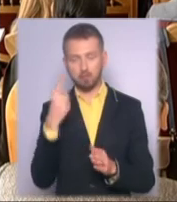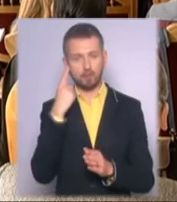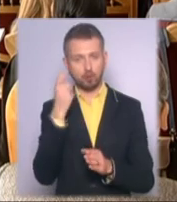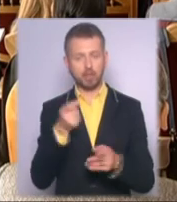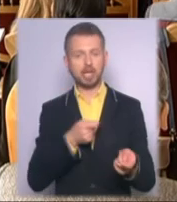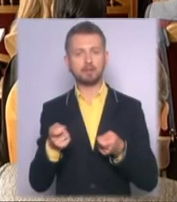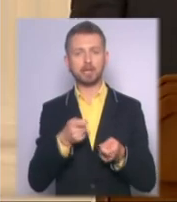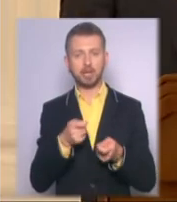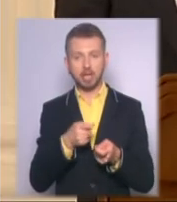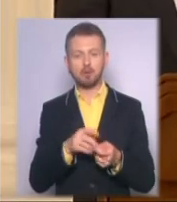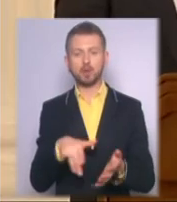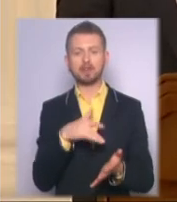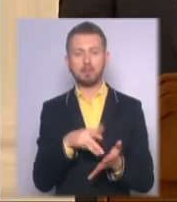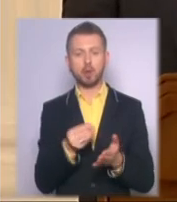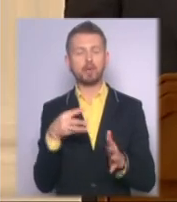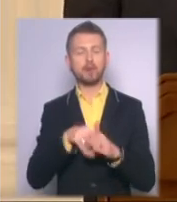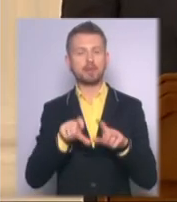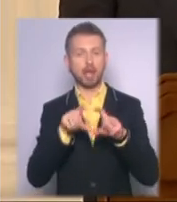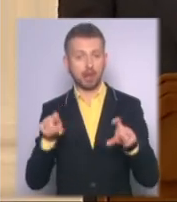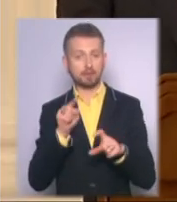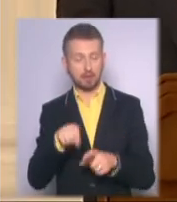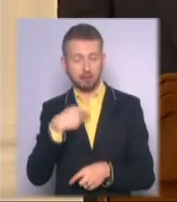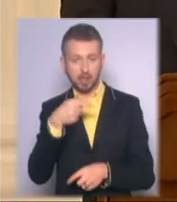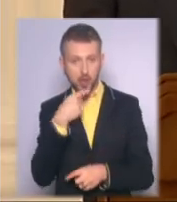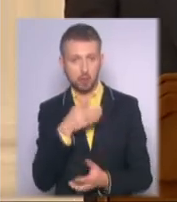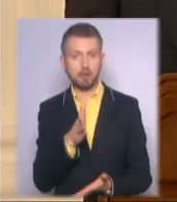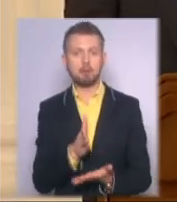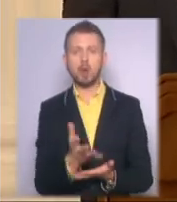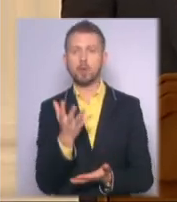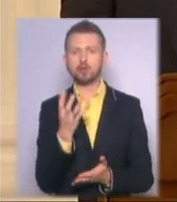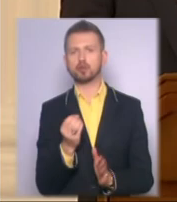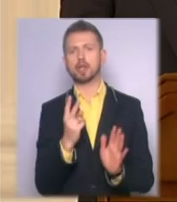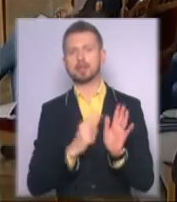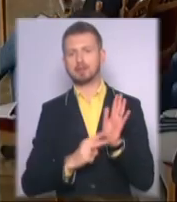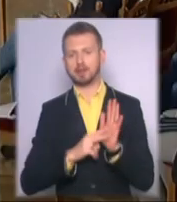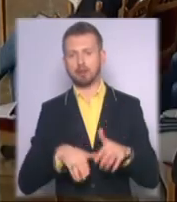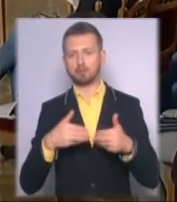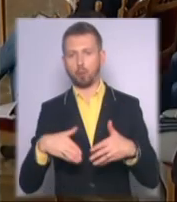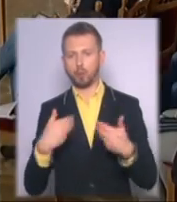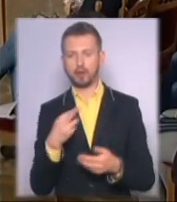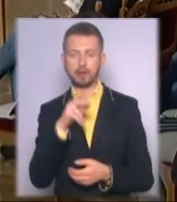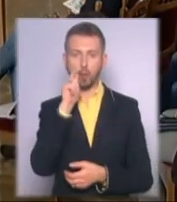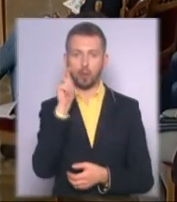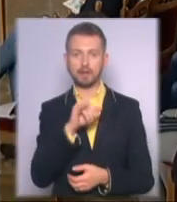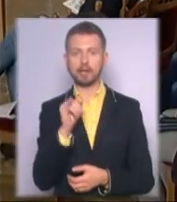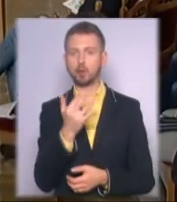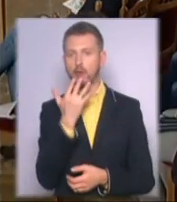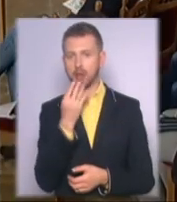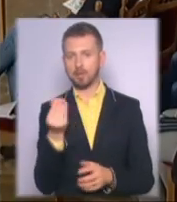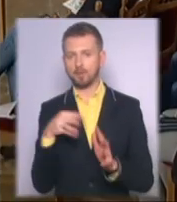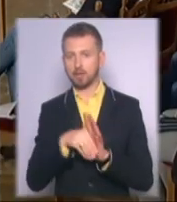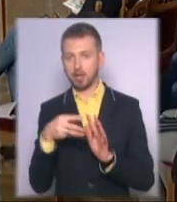муніципального інвестагентства. Там переконують, що мають ще 70 пропозицій для українських та іноземних вкладників у